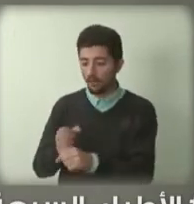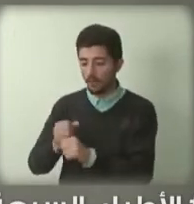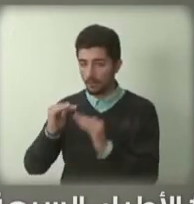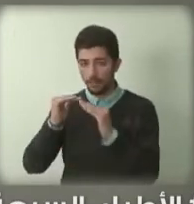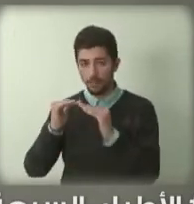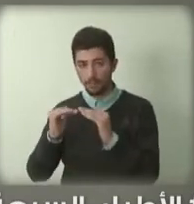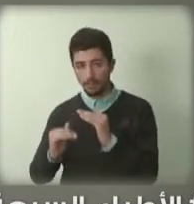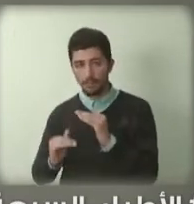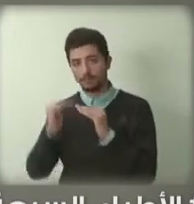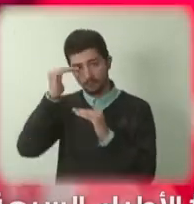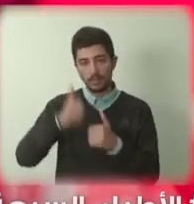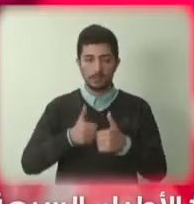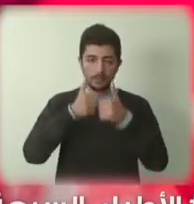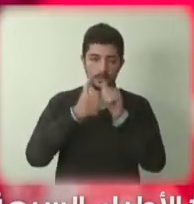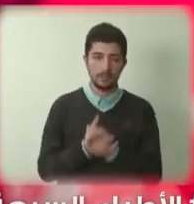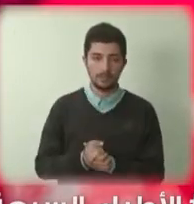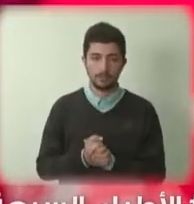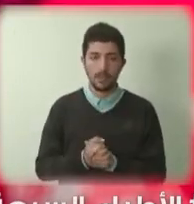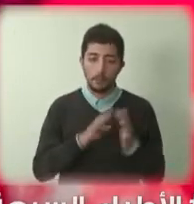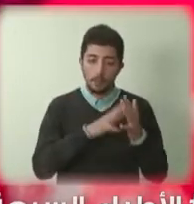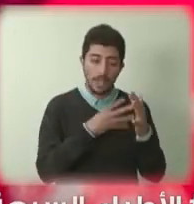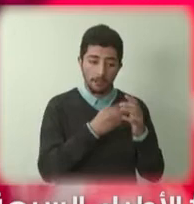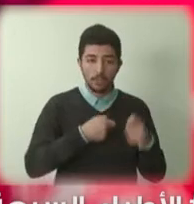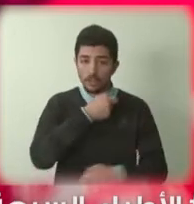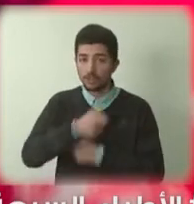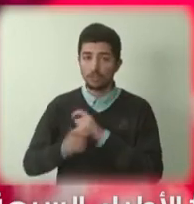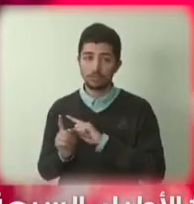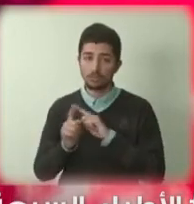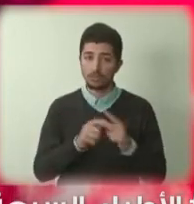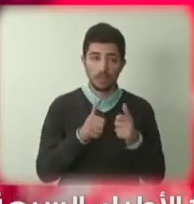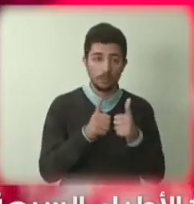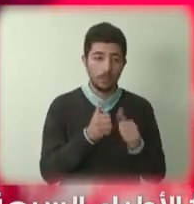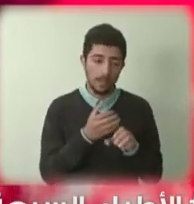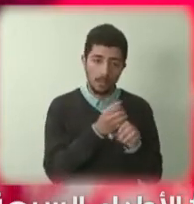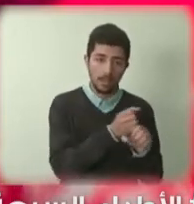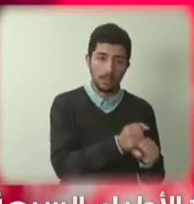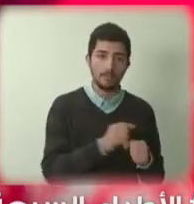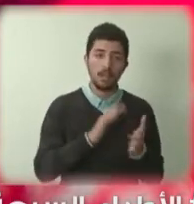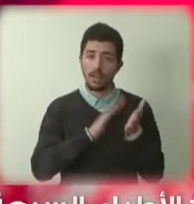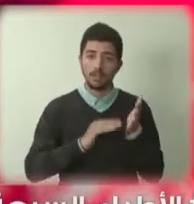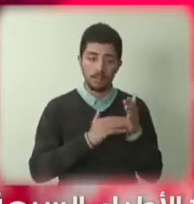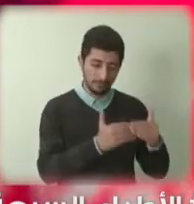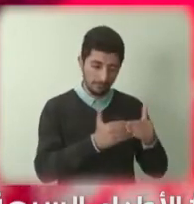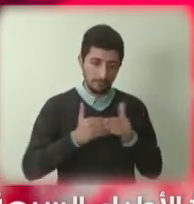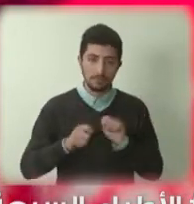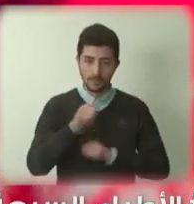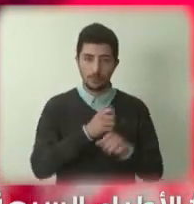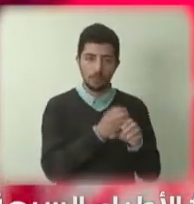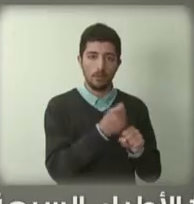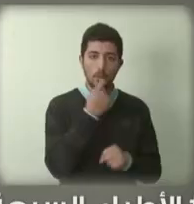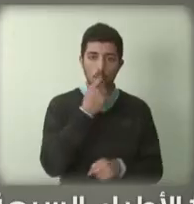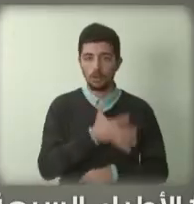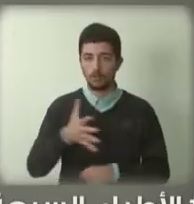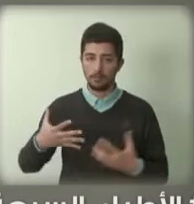بين الأطفال الأقل من 5 سنوات. البرنامج بينفذ كتير من الأنشطة لهدفها الرئيسي تقليل المخاطر السلبية على صحة الأم